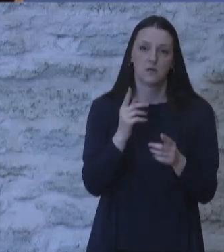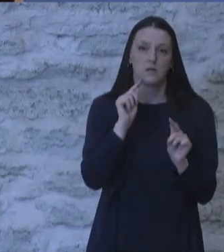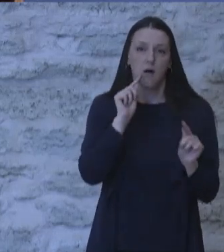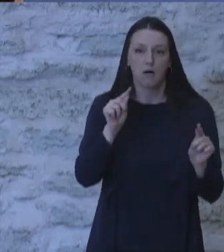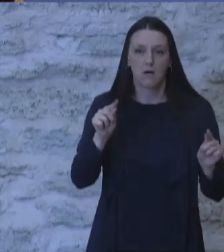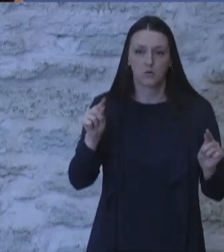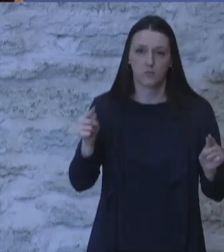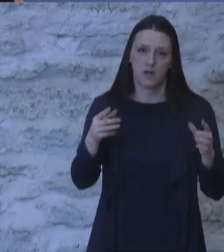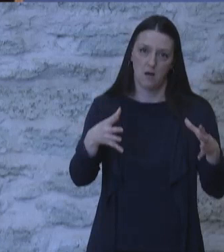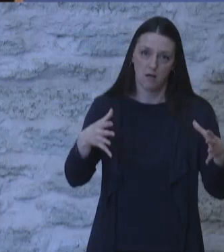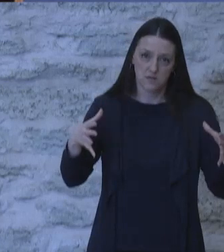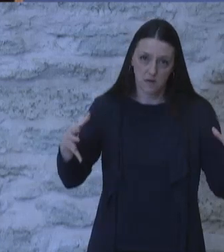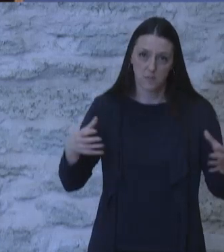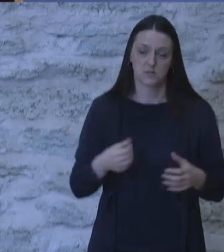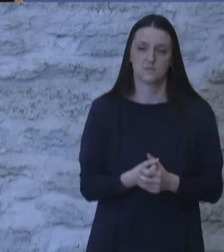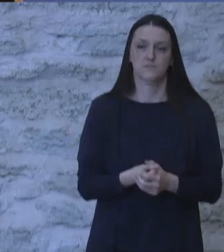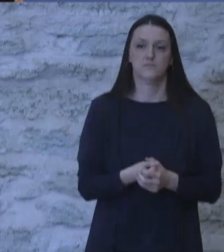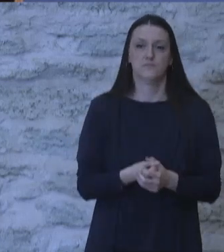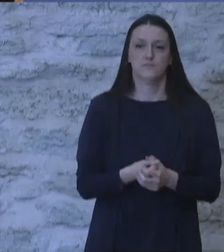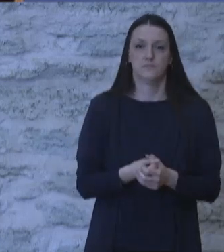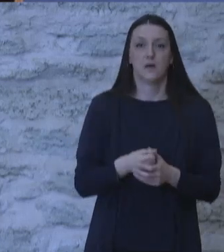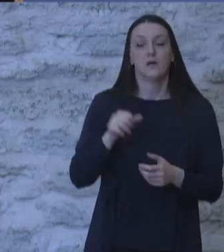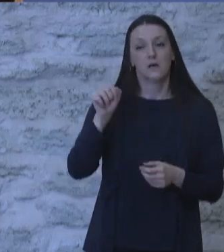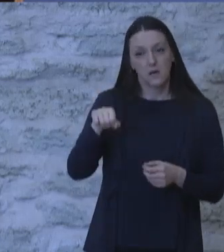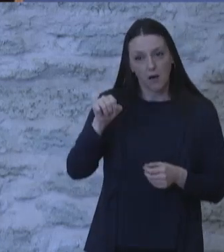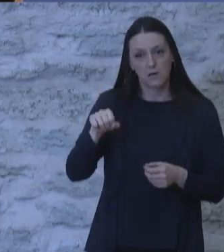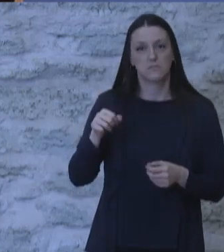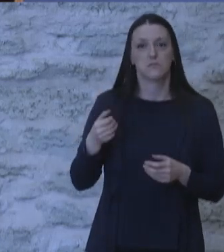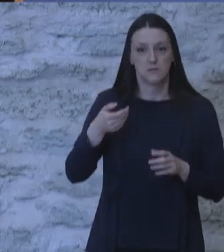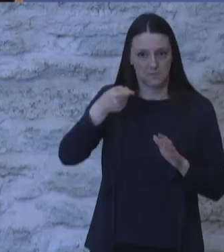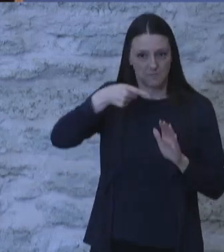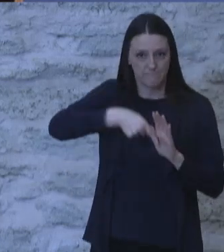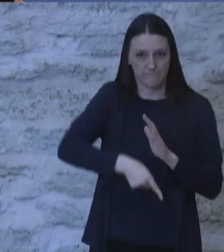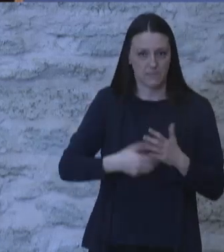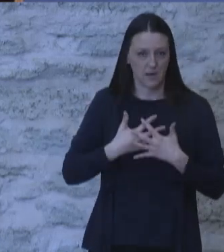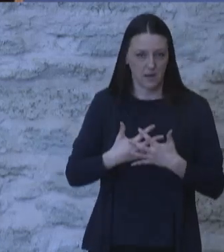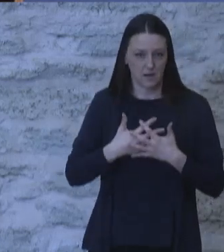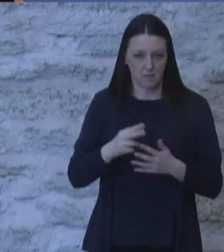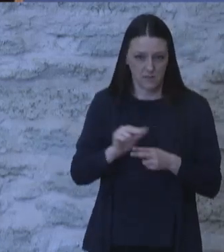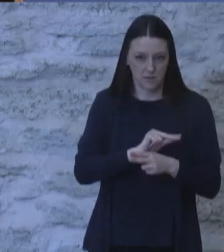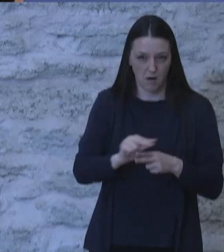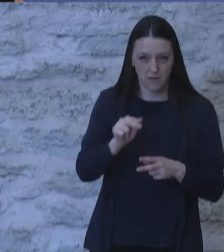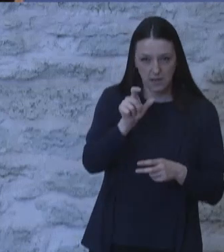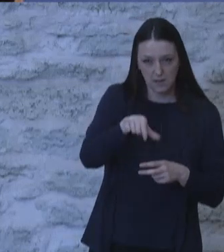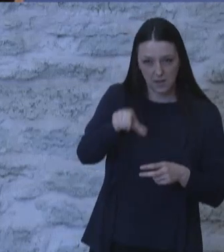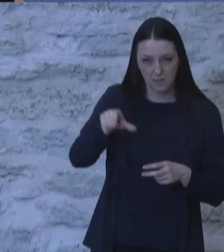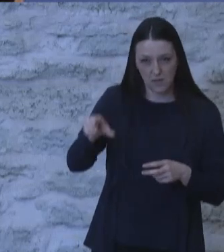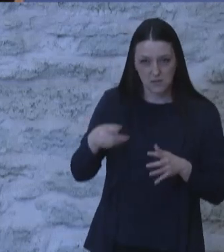kasvamas ja meil intensiivravil olevate patsientide arv on